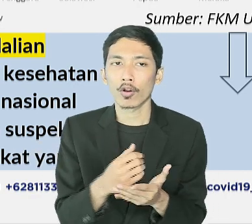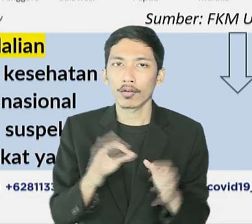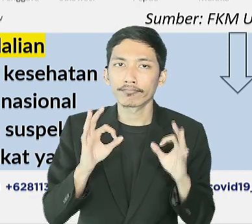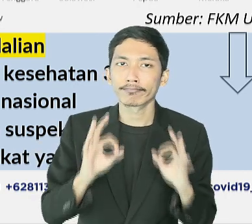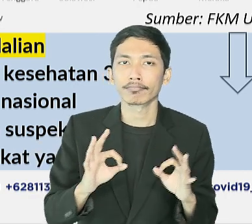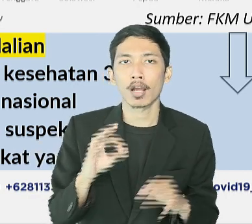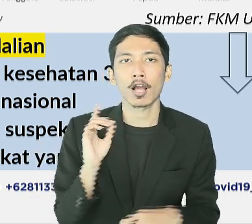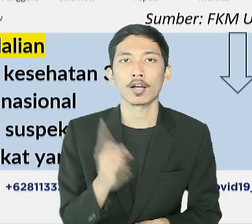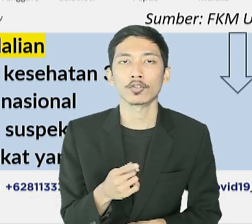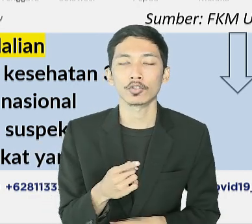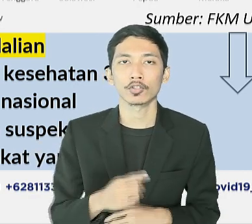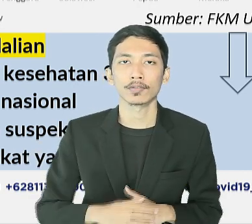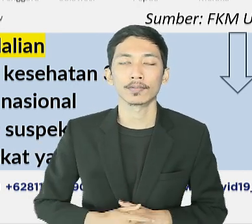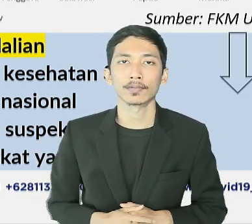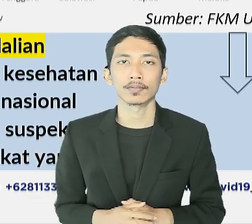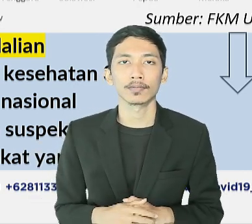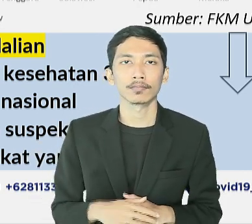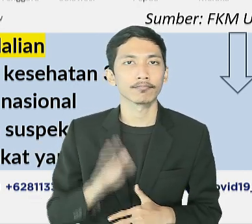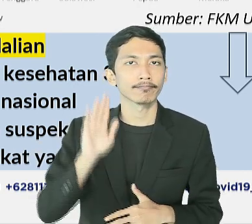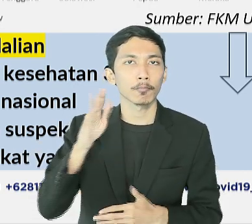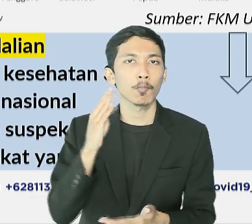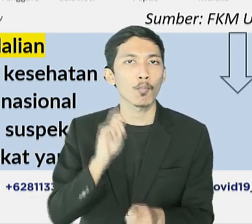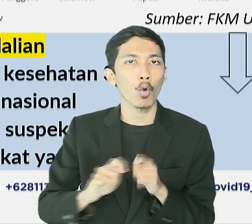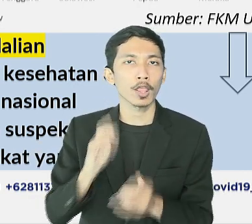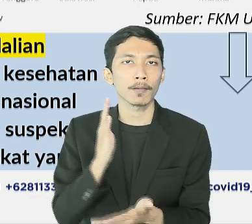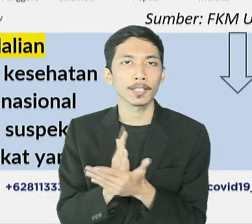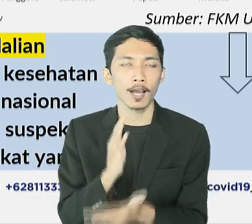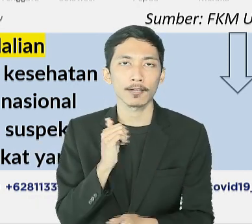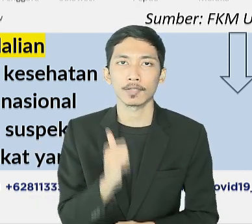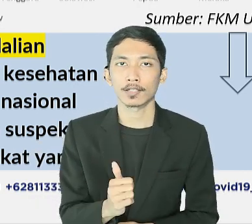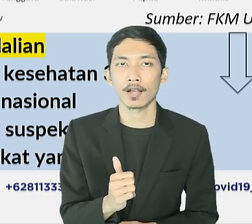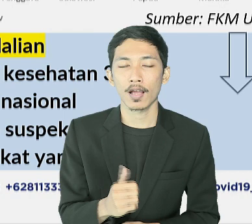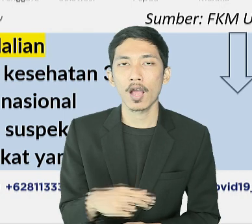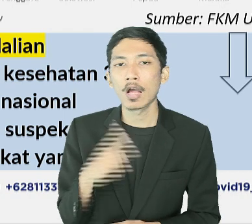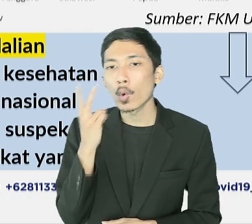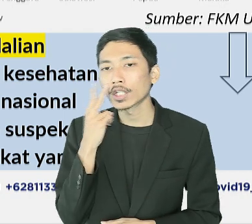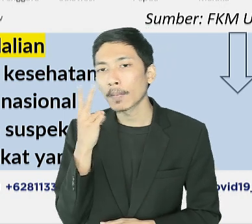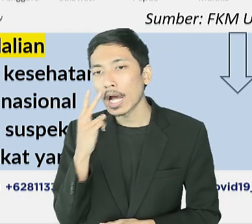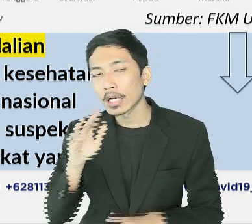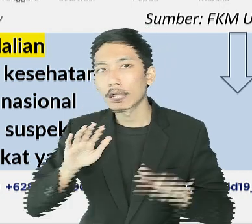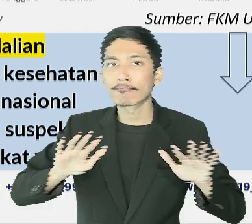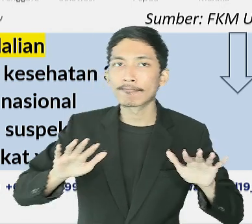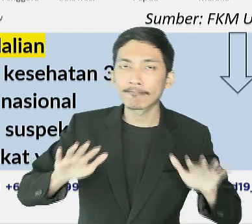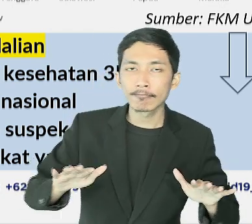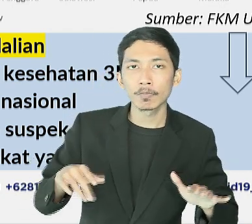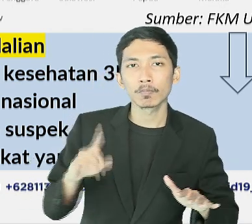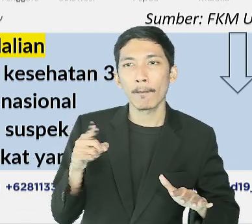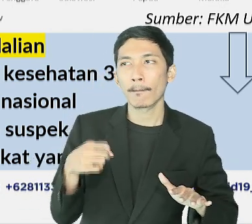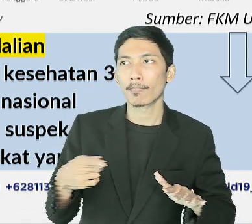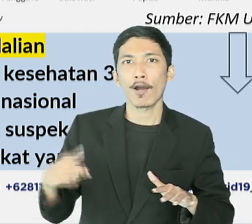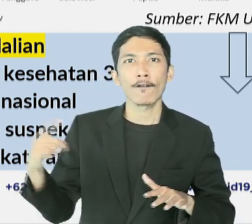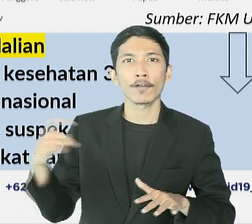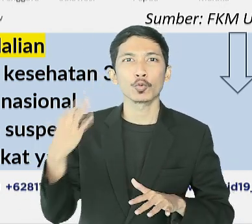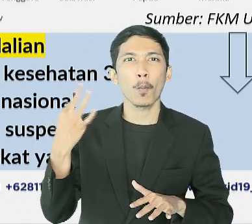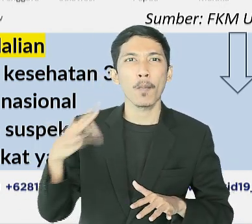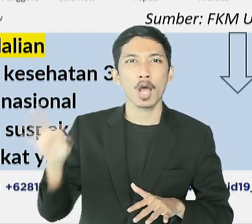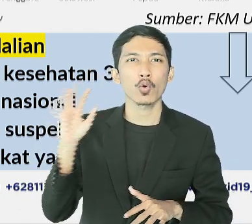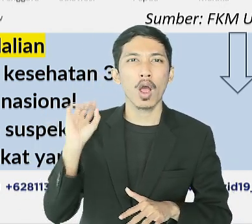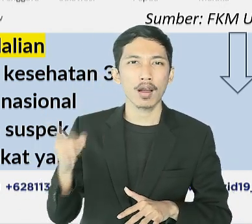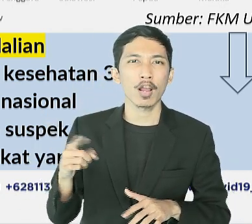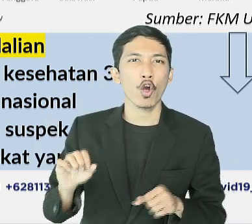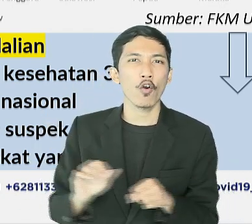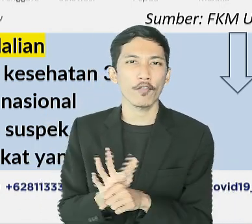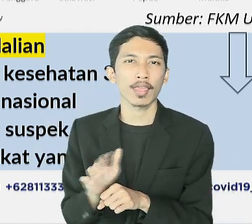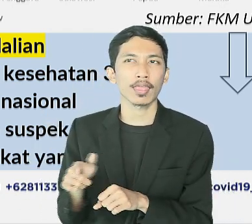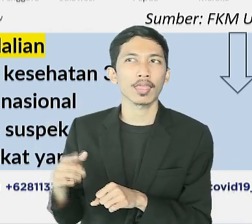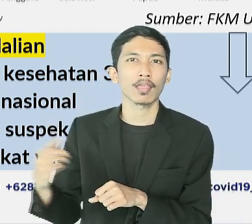efektif. Untuk itu, kita perlu lebih waspada ke depannya, apalagi kemunculan varian baru COVID-19